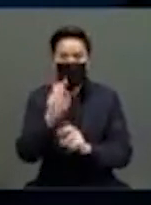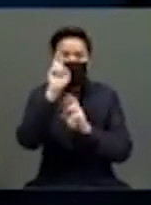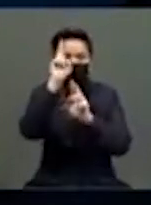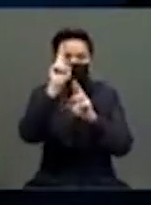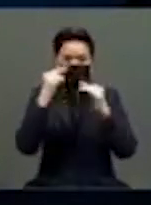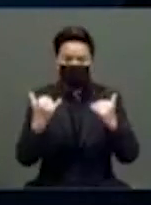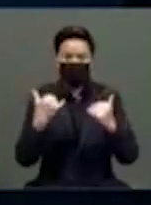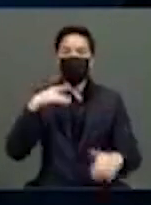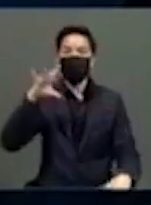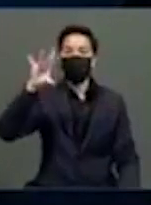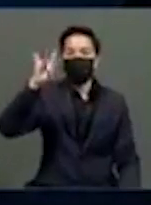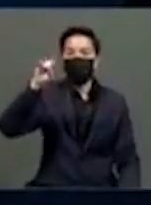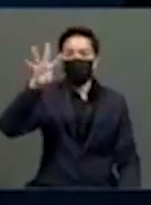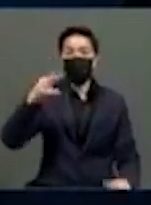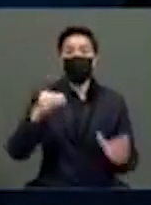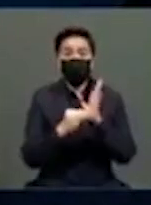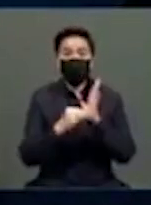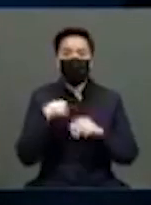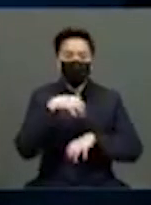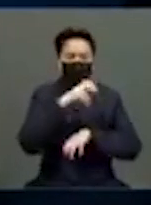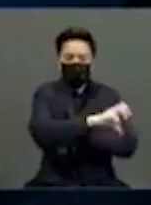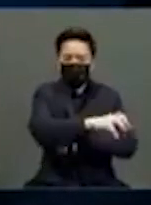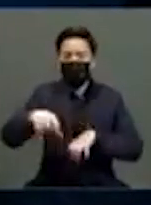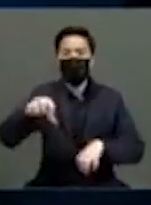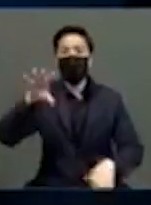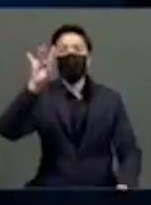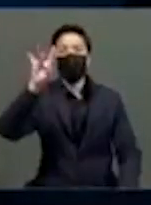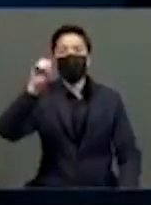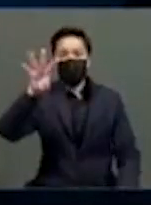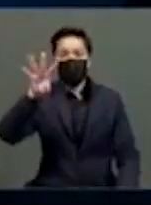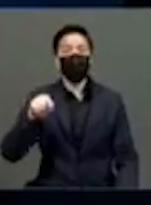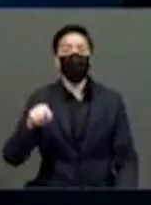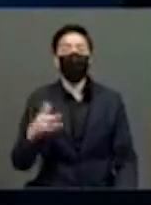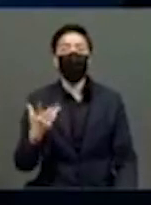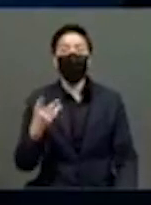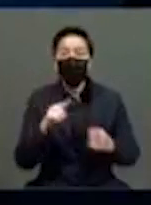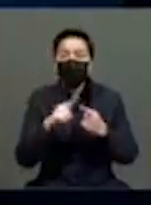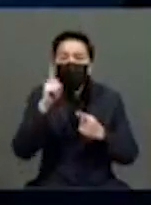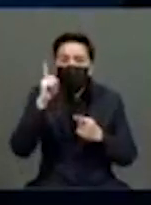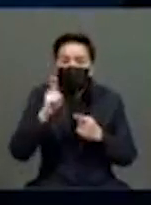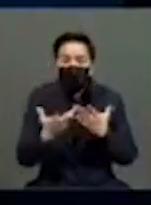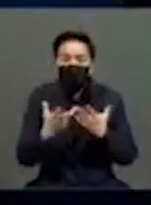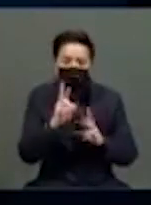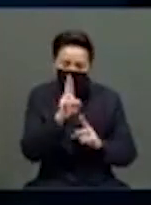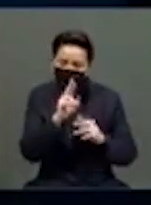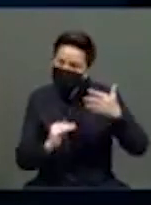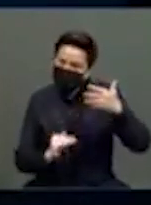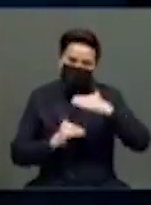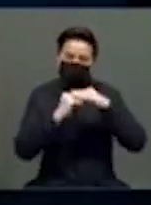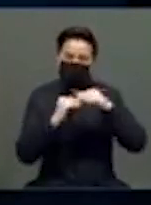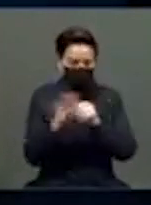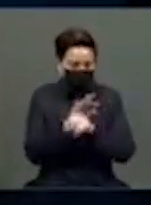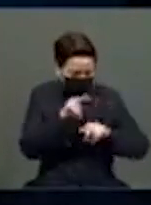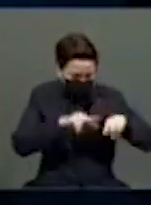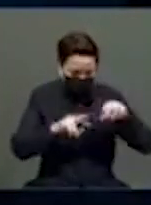ระวังนะครับทั้งหมด 84แห่งนะครับซึ่งก็มาเป็นทั้งในเชิงของฝรั่งสูงสุดนะครับ